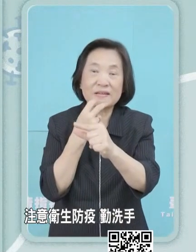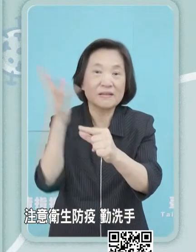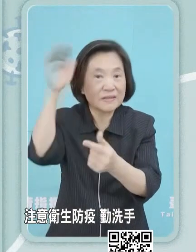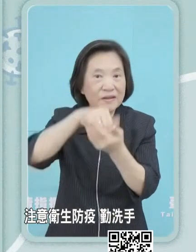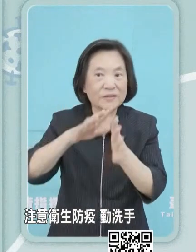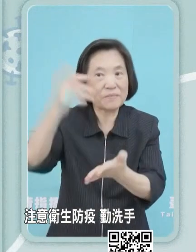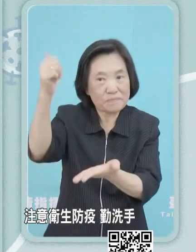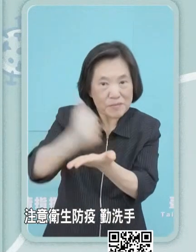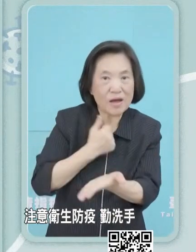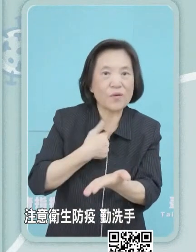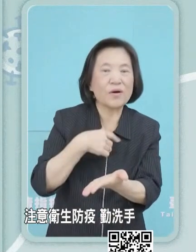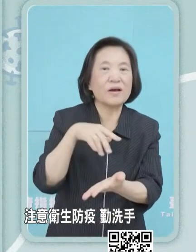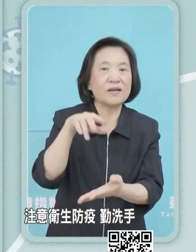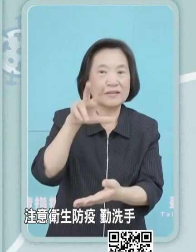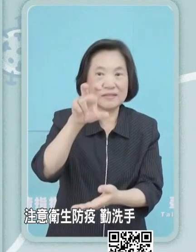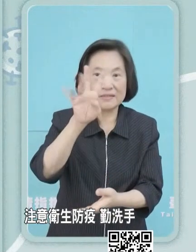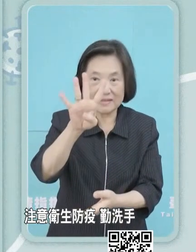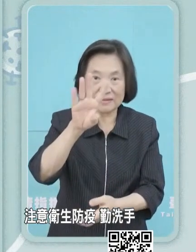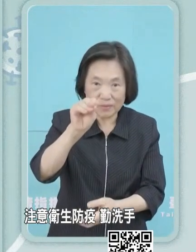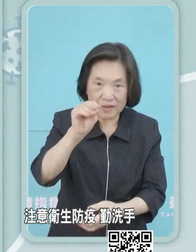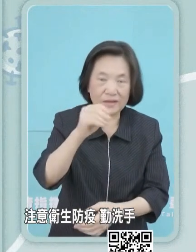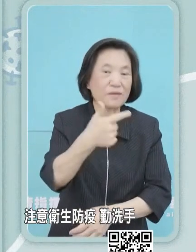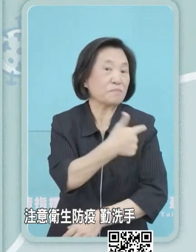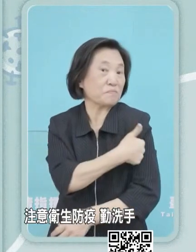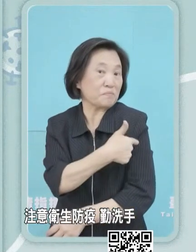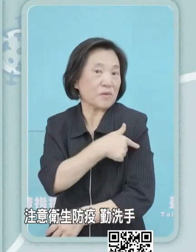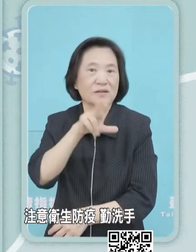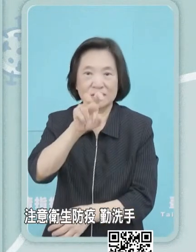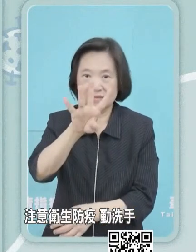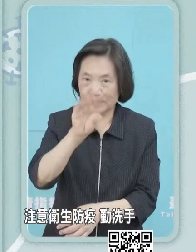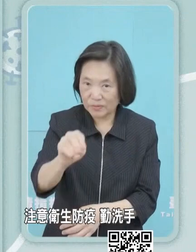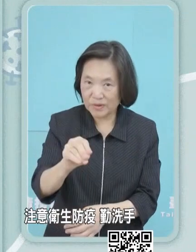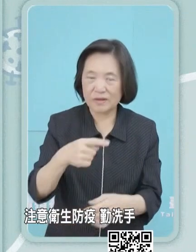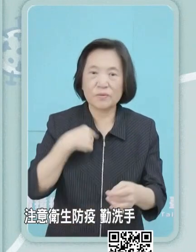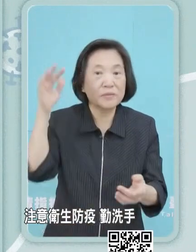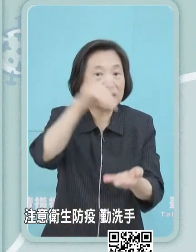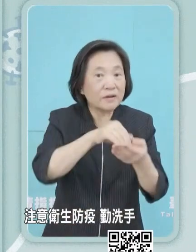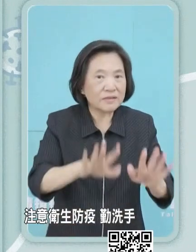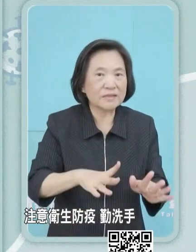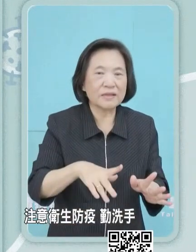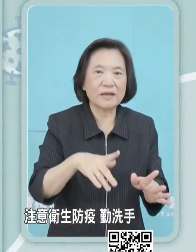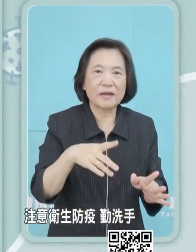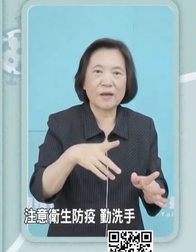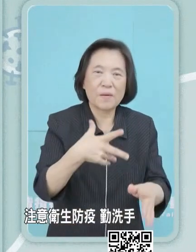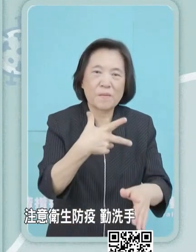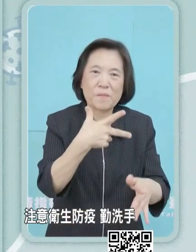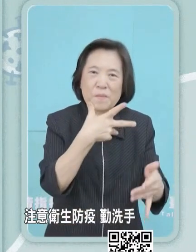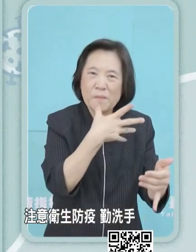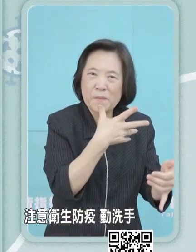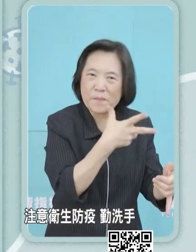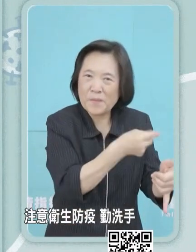们74万剂，我们到目前已经接种了